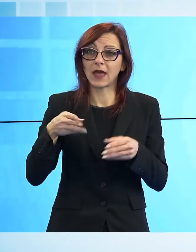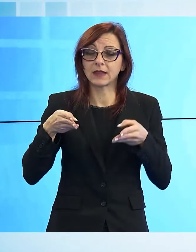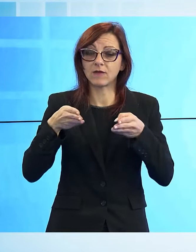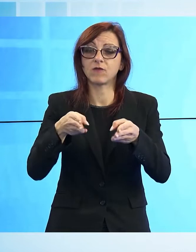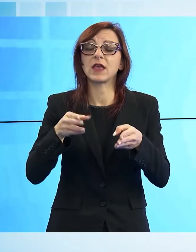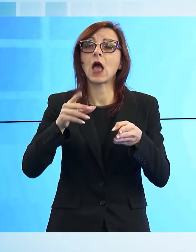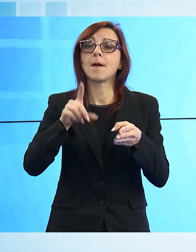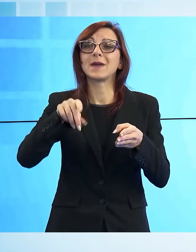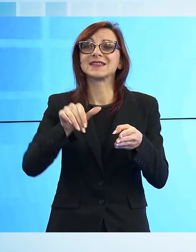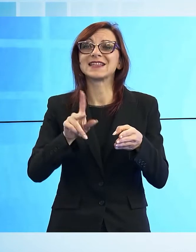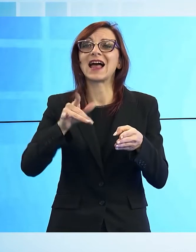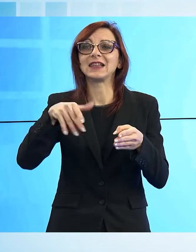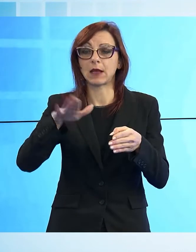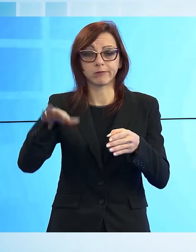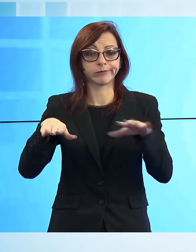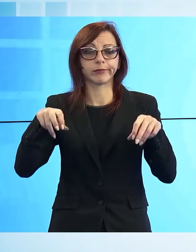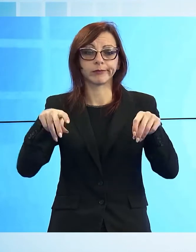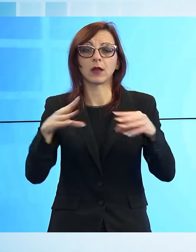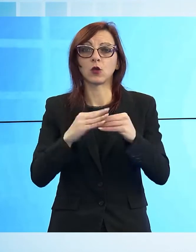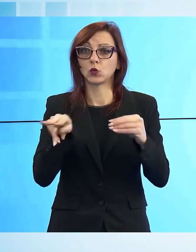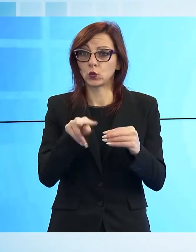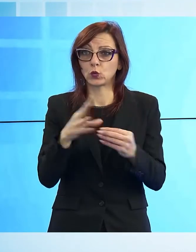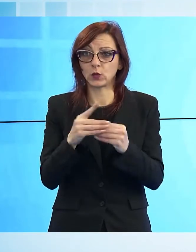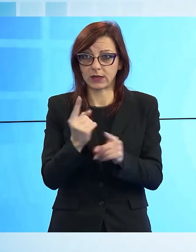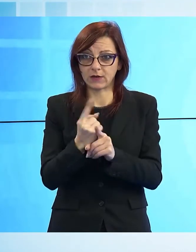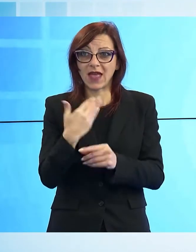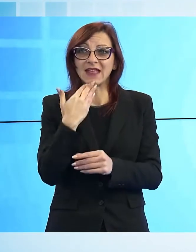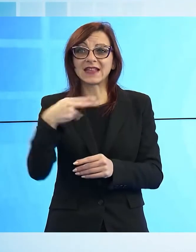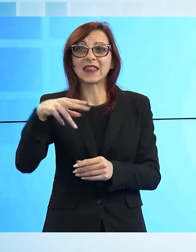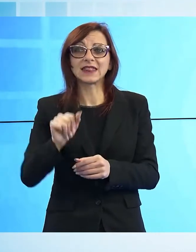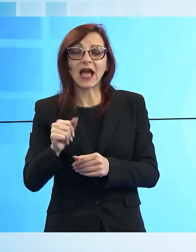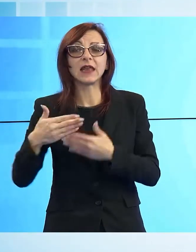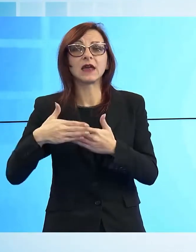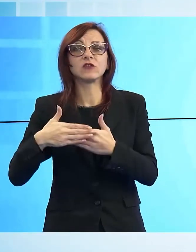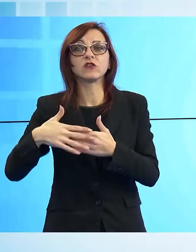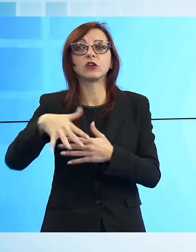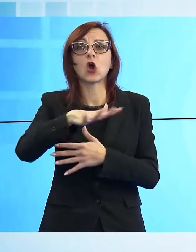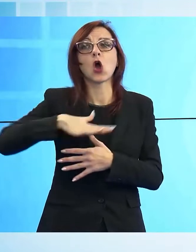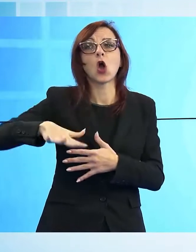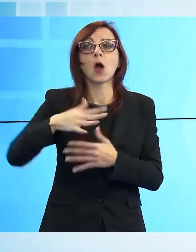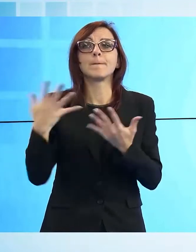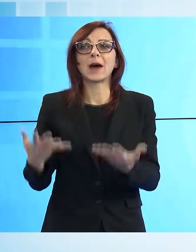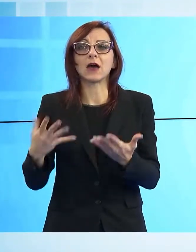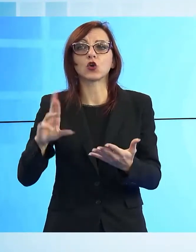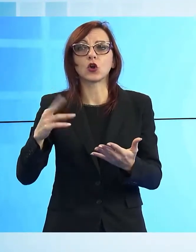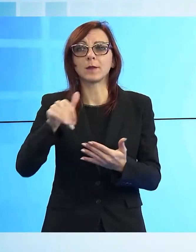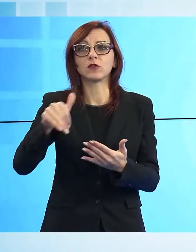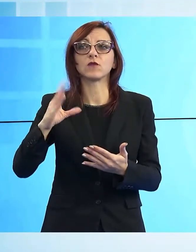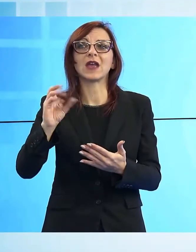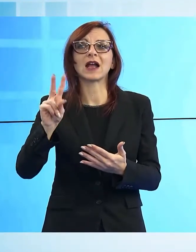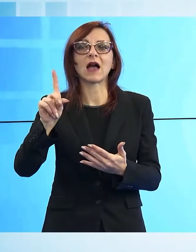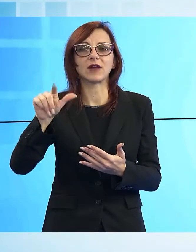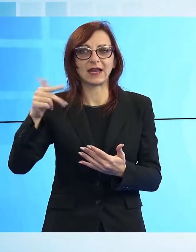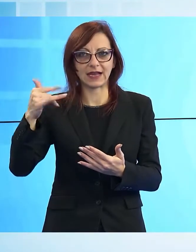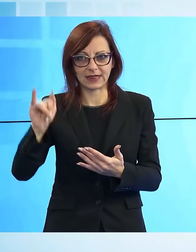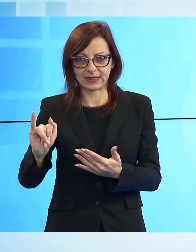Passaglia. A Sant'Anna verrà completato il percorso pedonale interno al Parco Robinson di via Cavalletti. All'Arancio sarà riqualificato